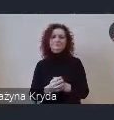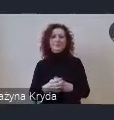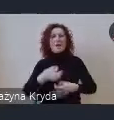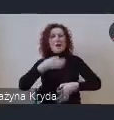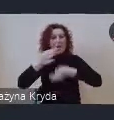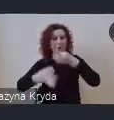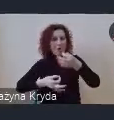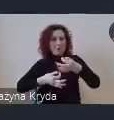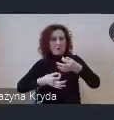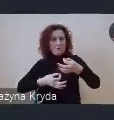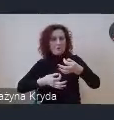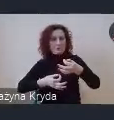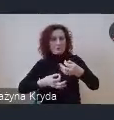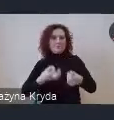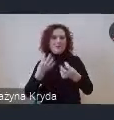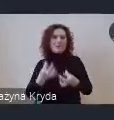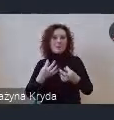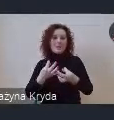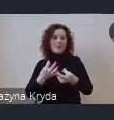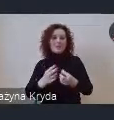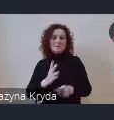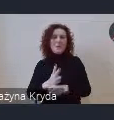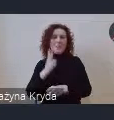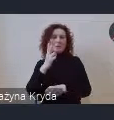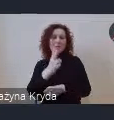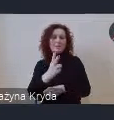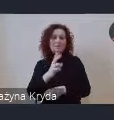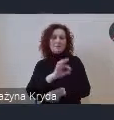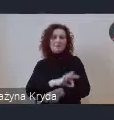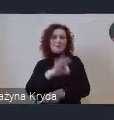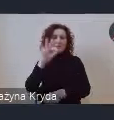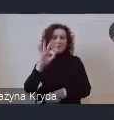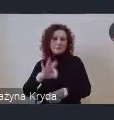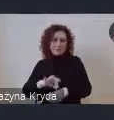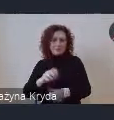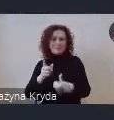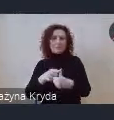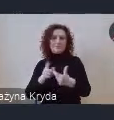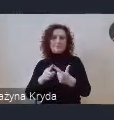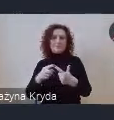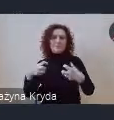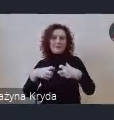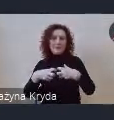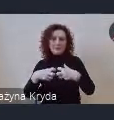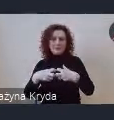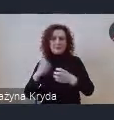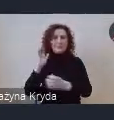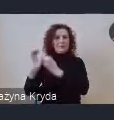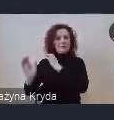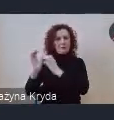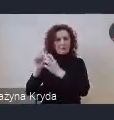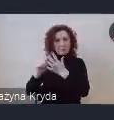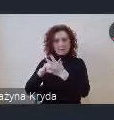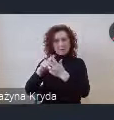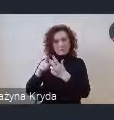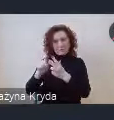teraz dostępność architektoniczną cyfrową informacyjną komunikacyjną żebyście mniej więcej widzieli